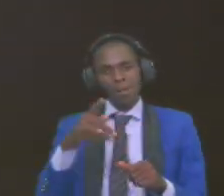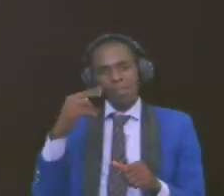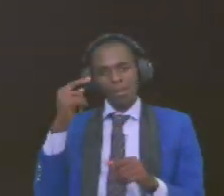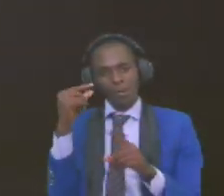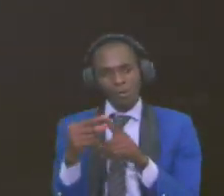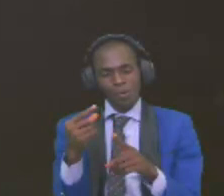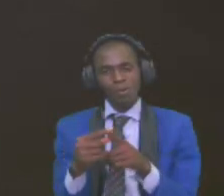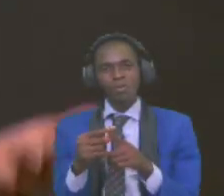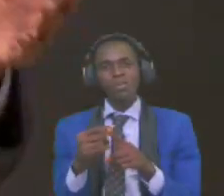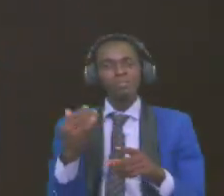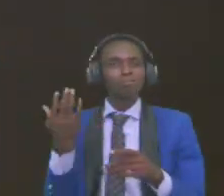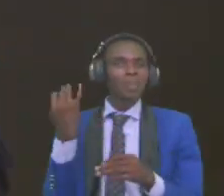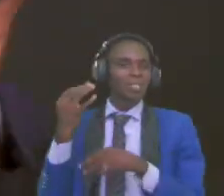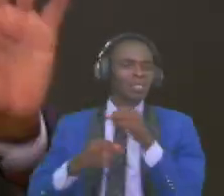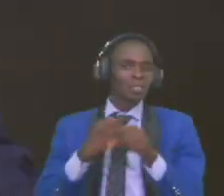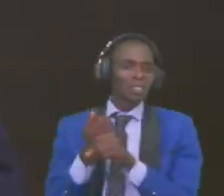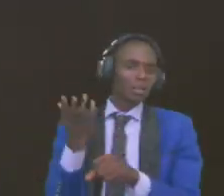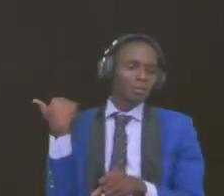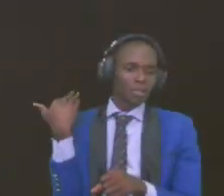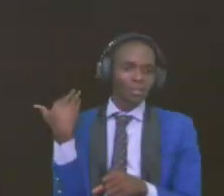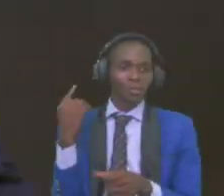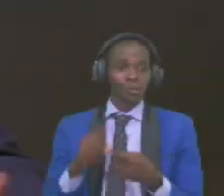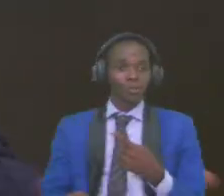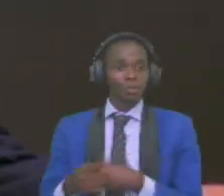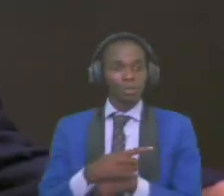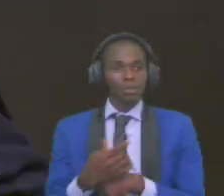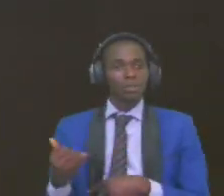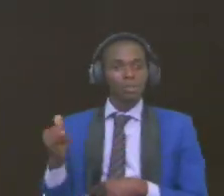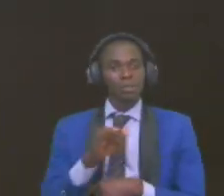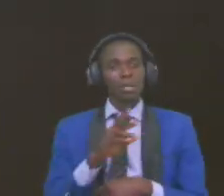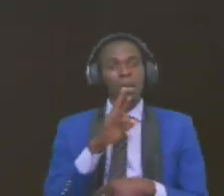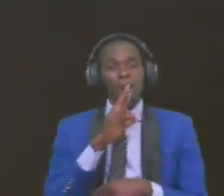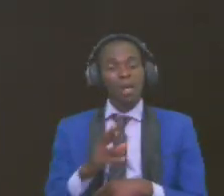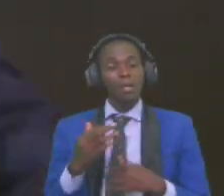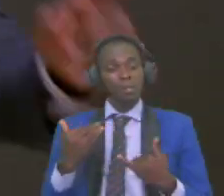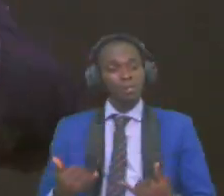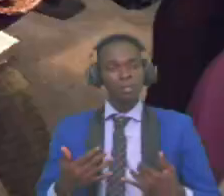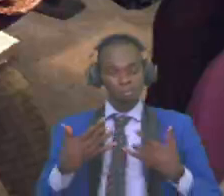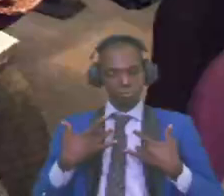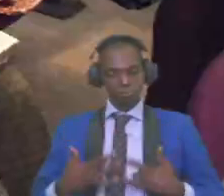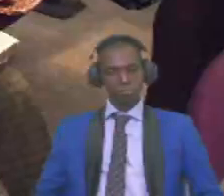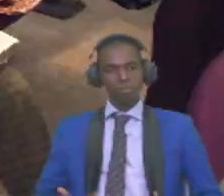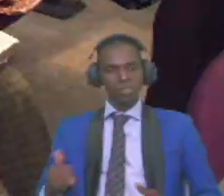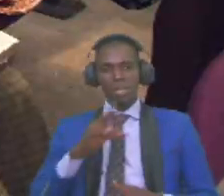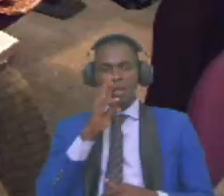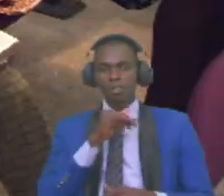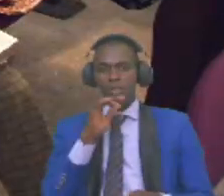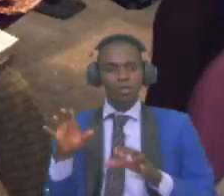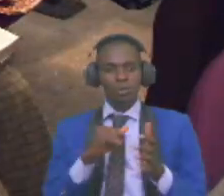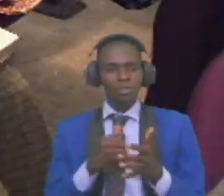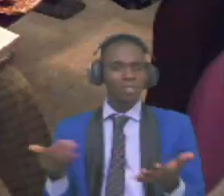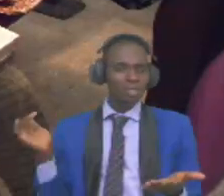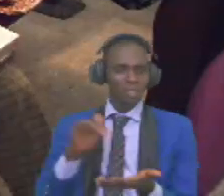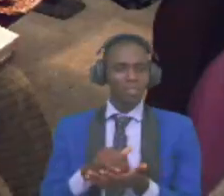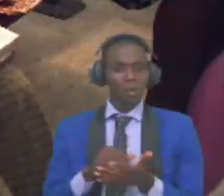et prêcher la parole les années passées aujourd'hui ils sont mais n'a loupé ce sont menace au